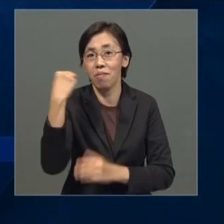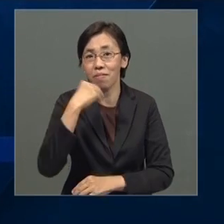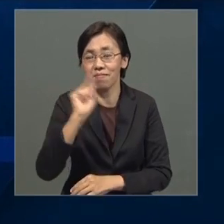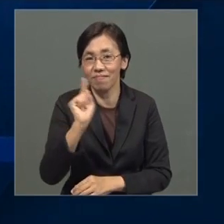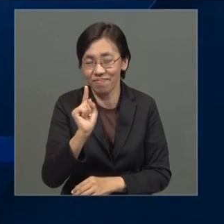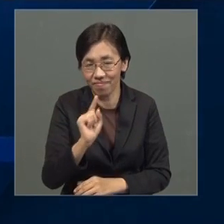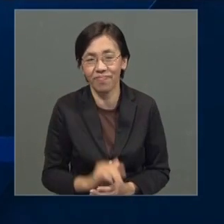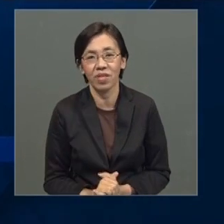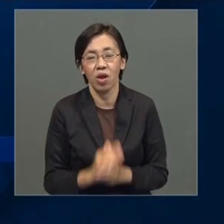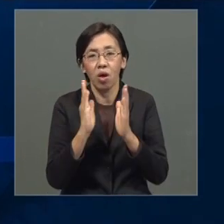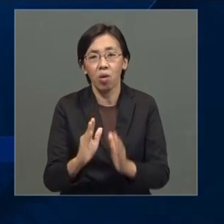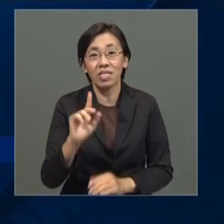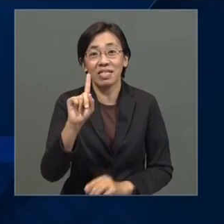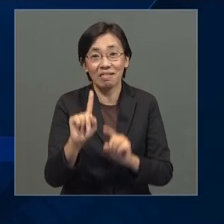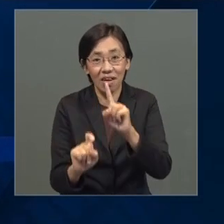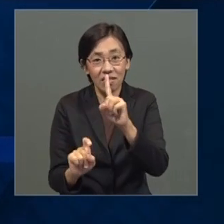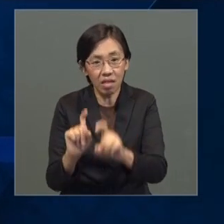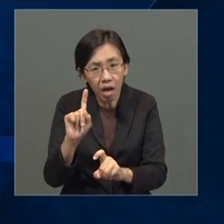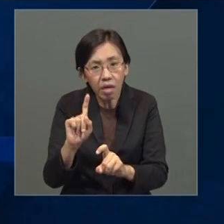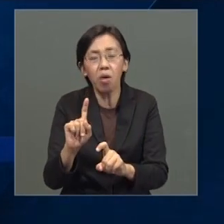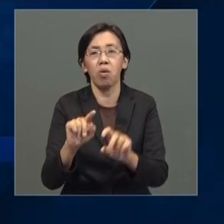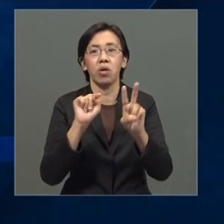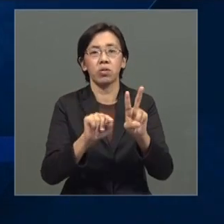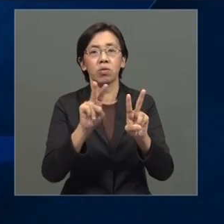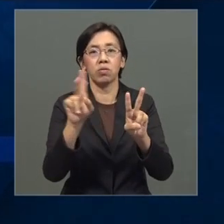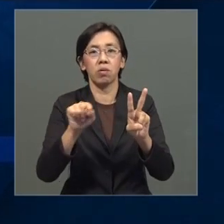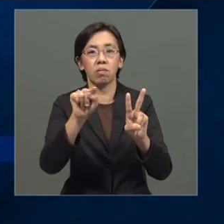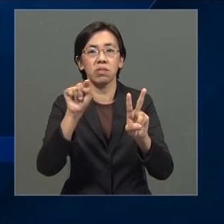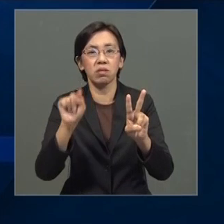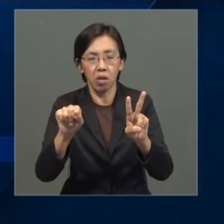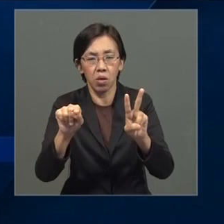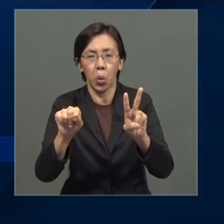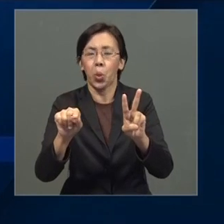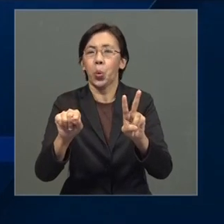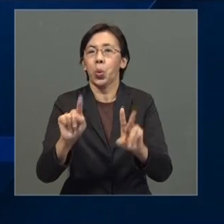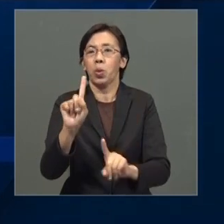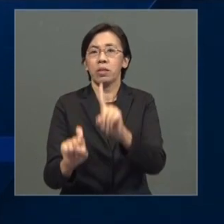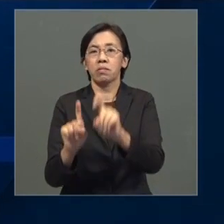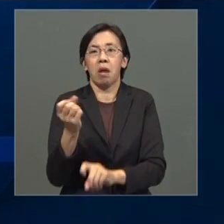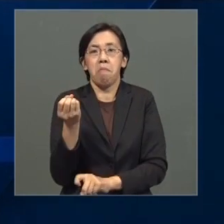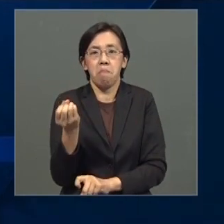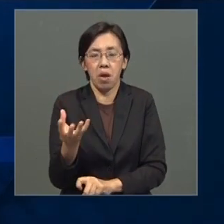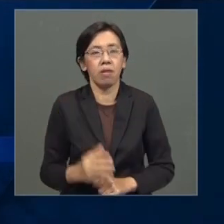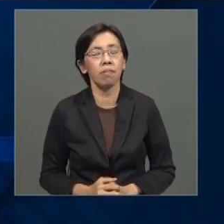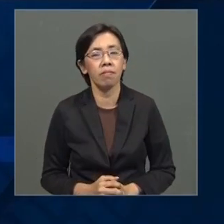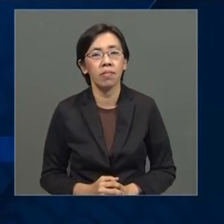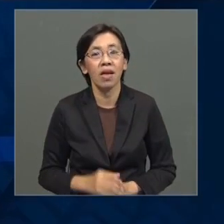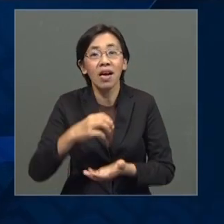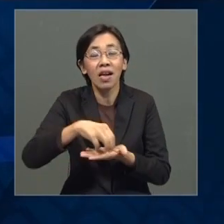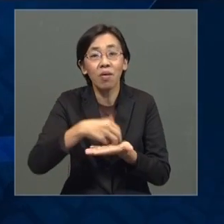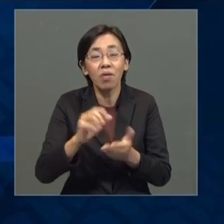ตราผู้เสียชีวิตยังอยู่ที่ 2.2% ยังถือว่าสูงมากนะคะแล้วก็วันนี้มีรายง